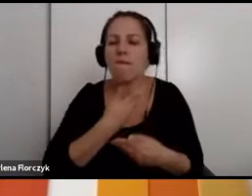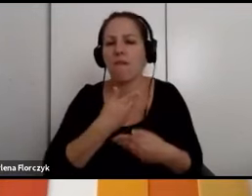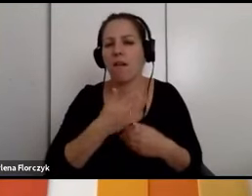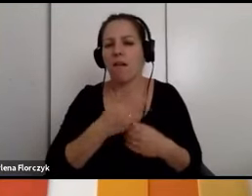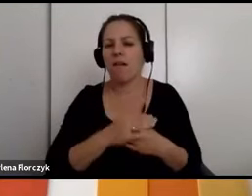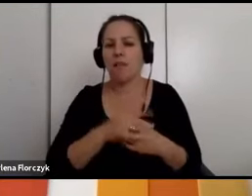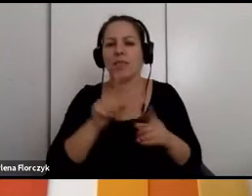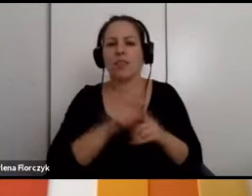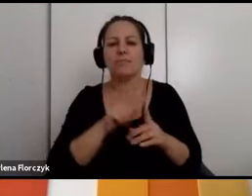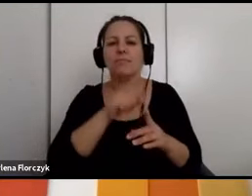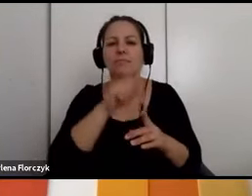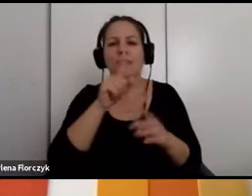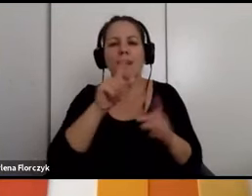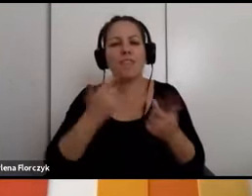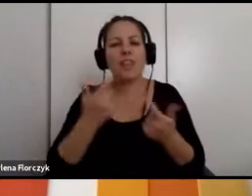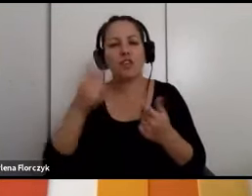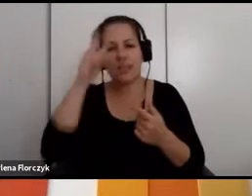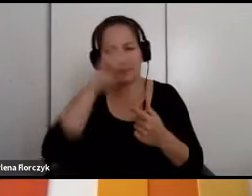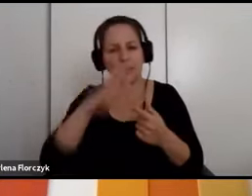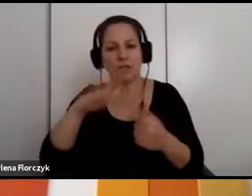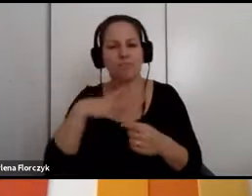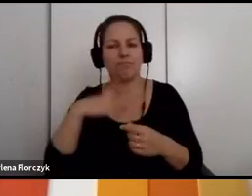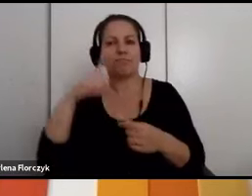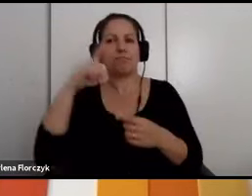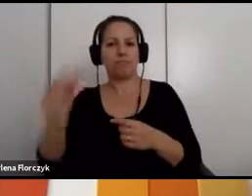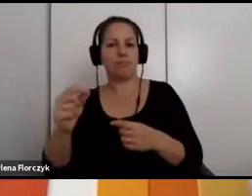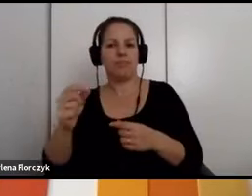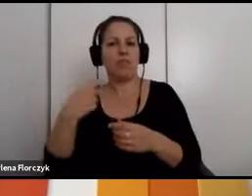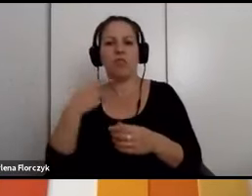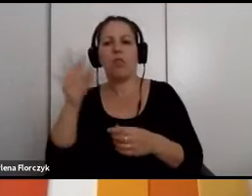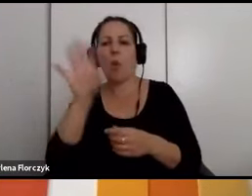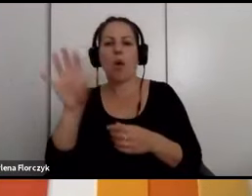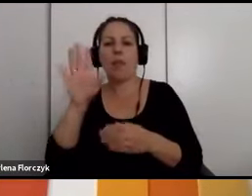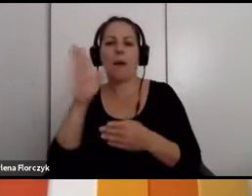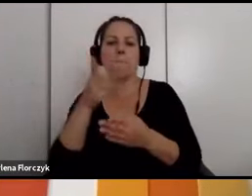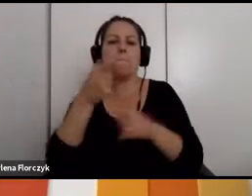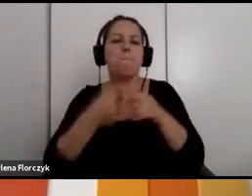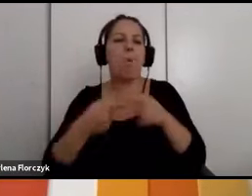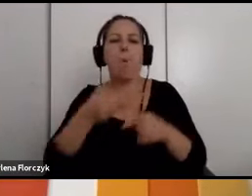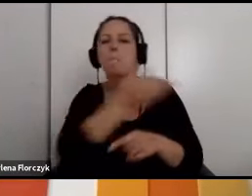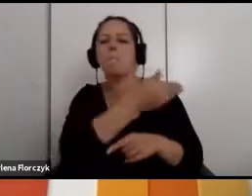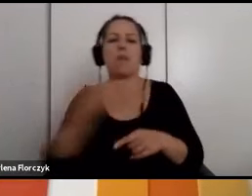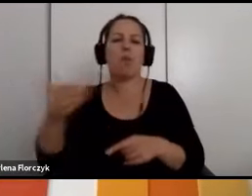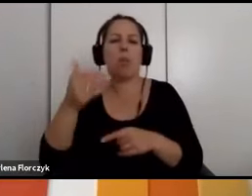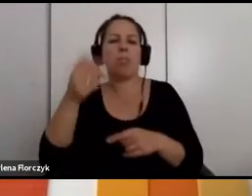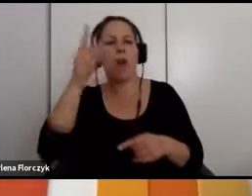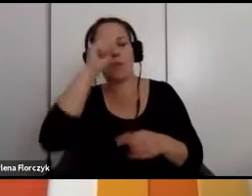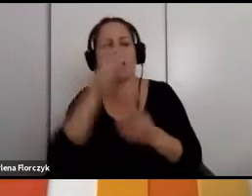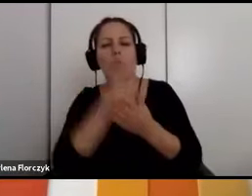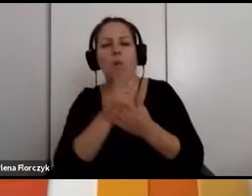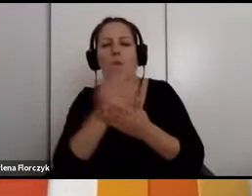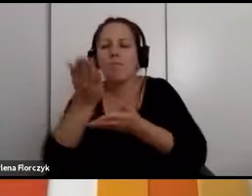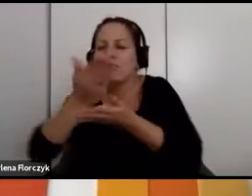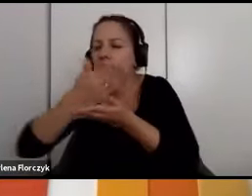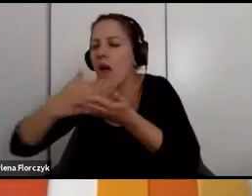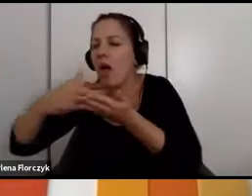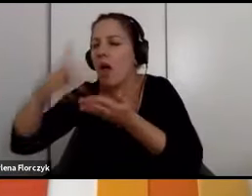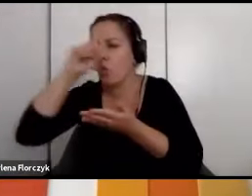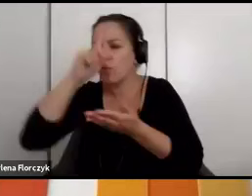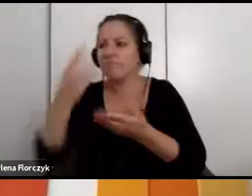Jest też wydarzeniem społecznym, jeśli idziemy na spektakl, to znaczy nie ogląda go 500 000 osób, tylko garstka osób, które z